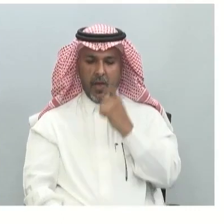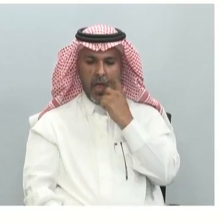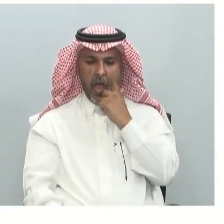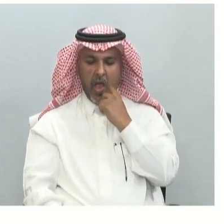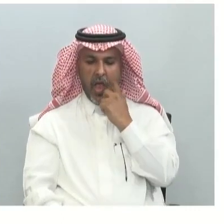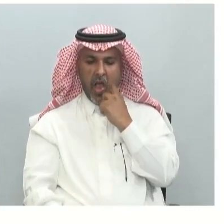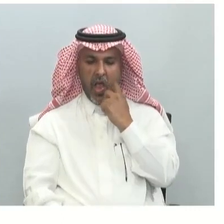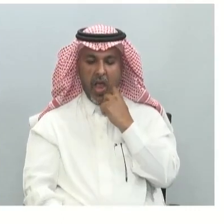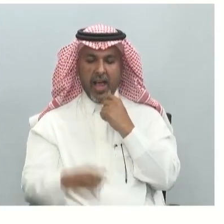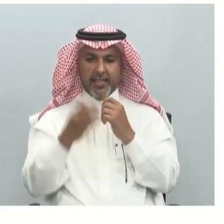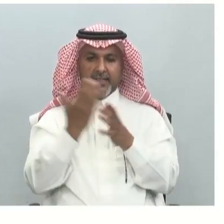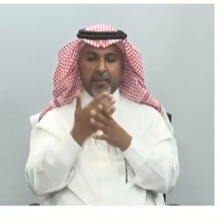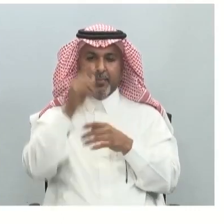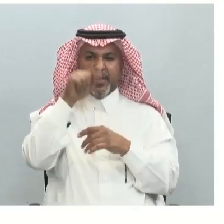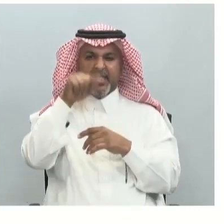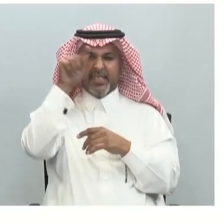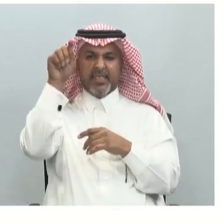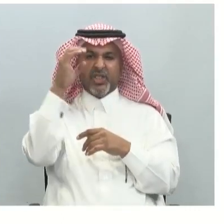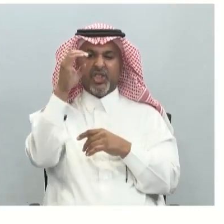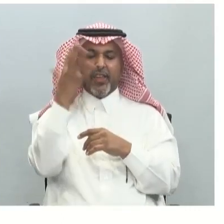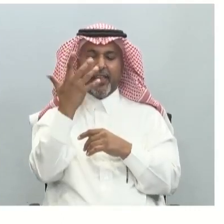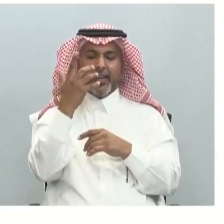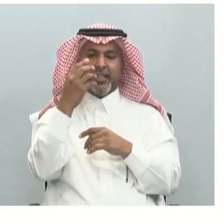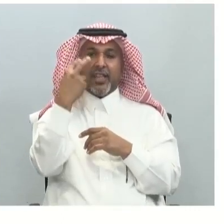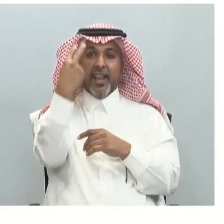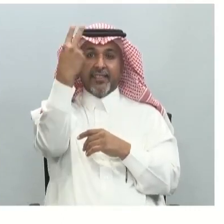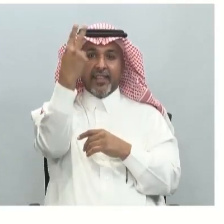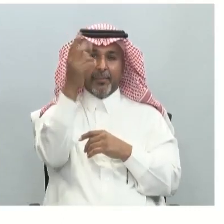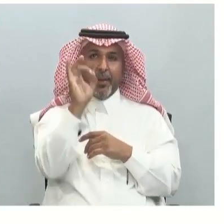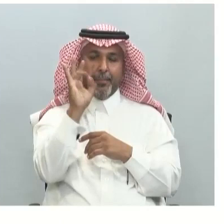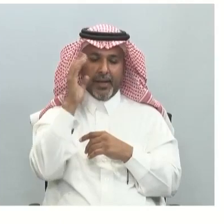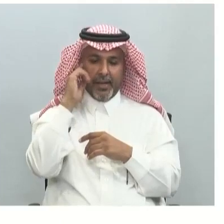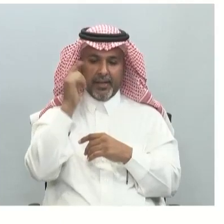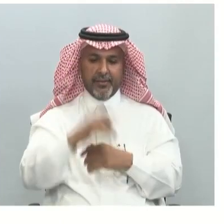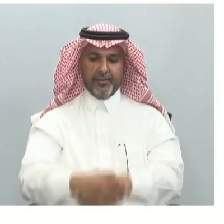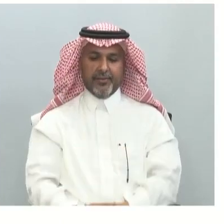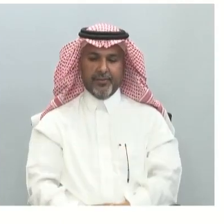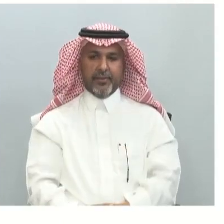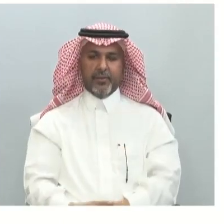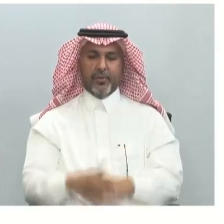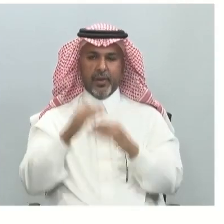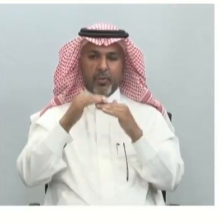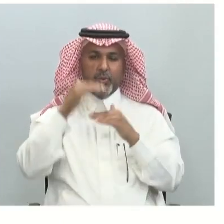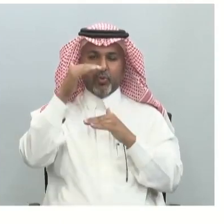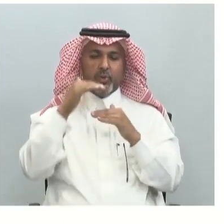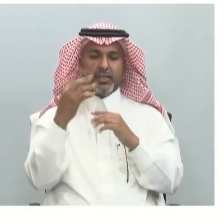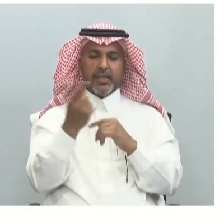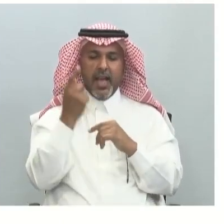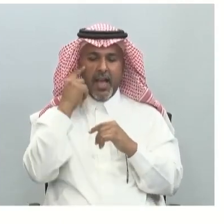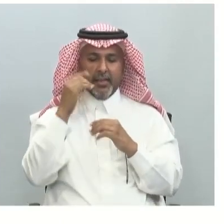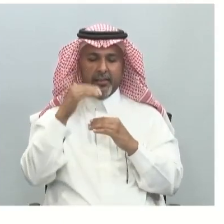التربيعي والجذر التربيعي ل 50 على سته عشر طبعا الجذر يتوزع على